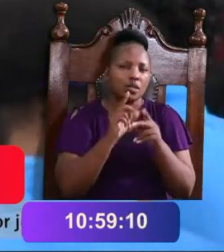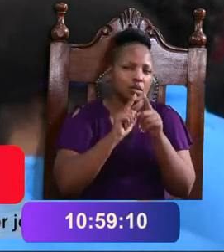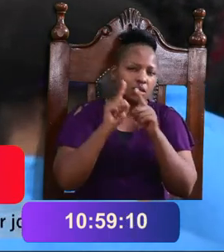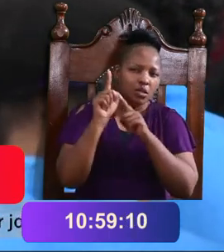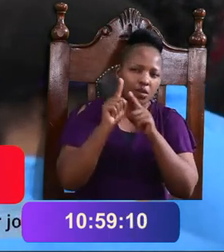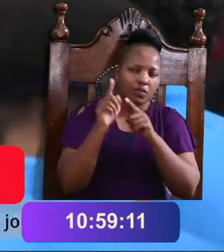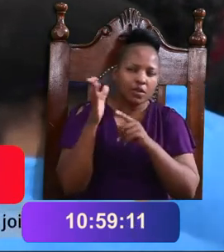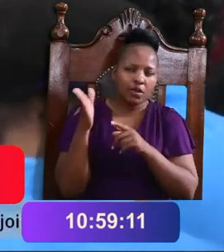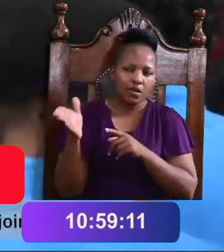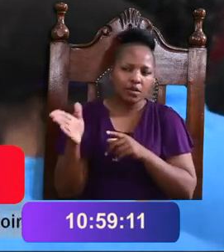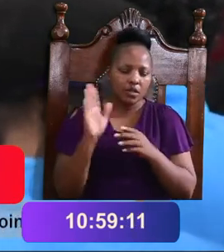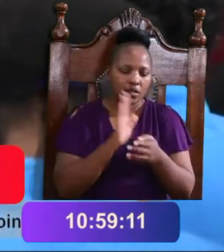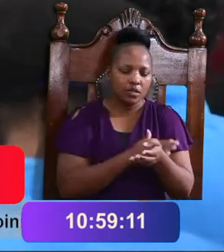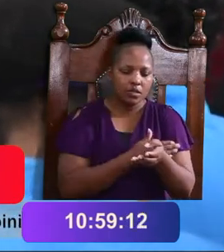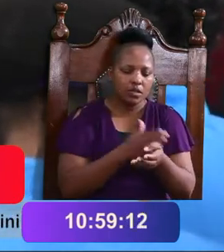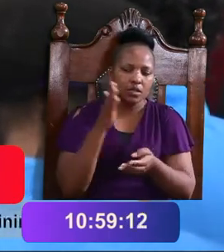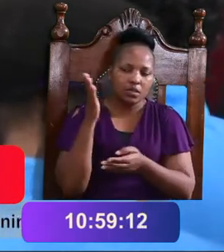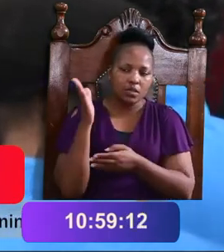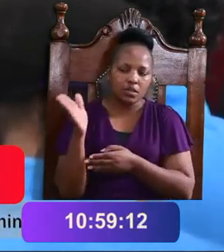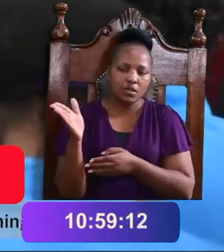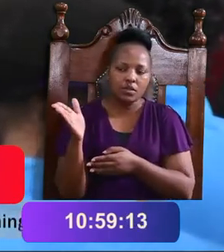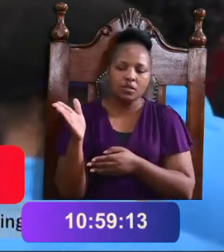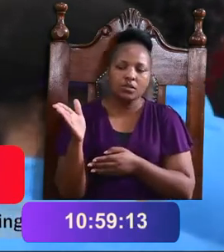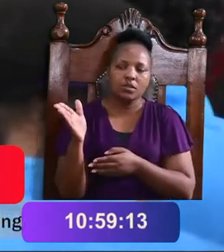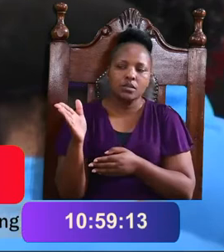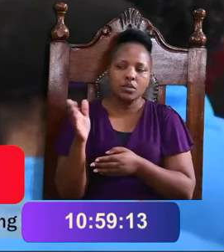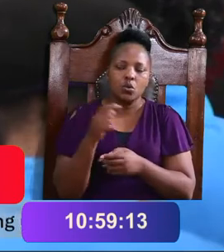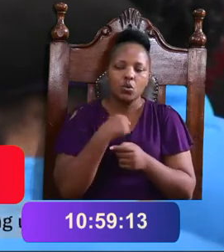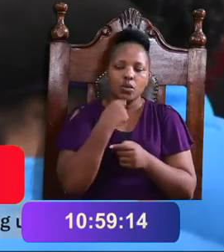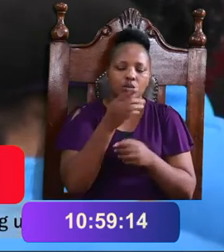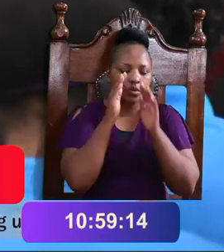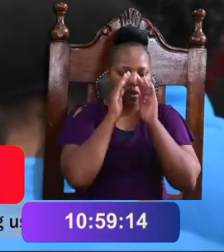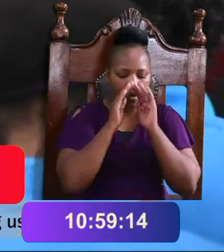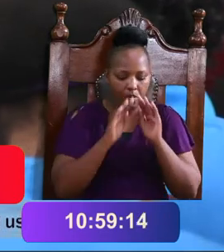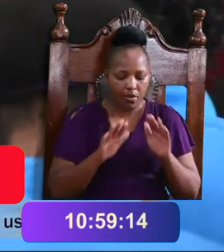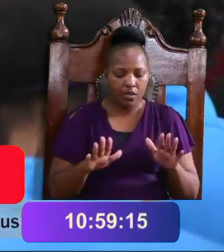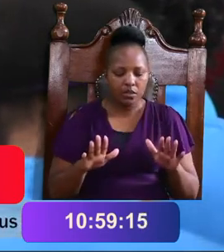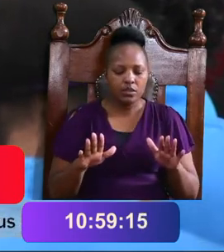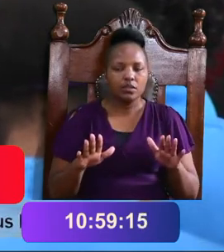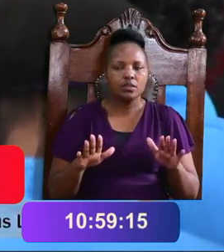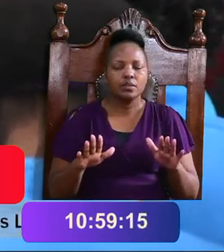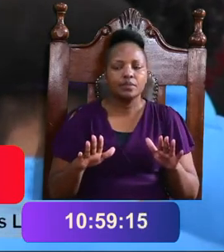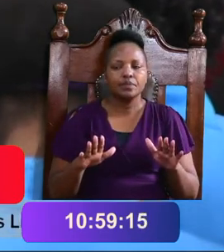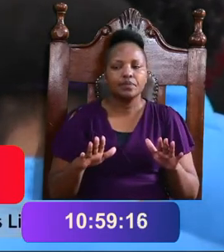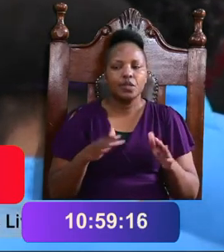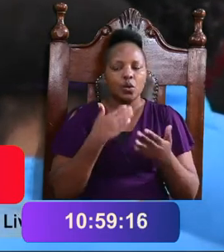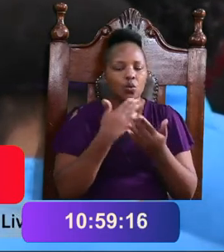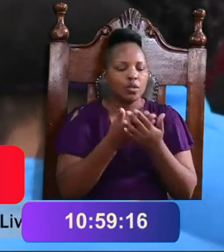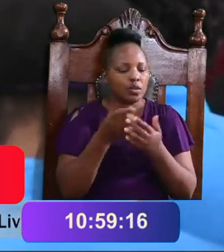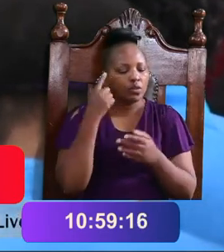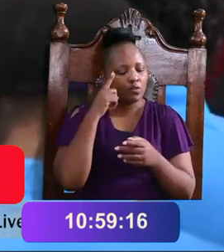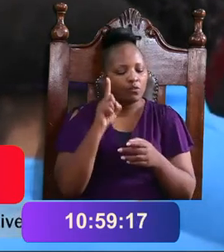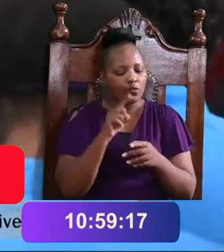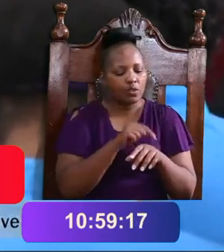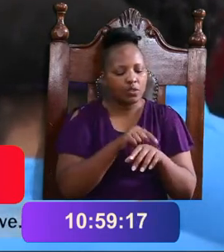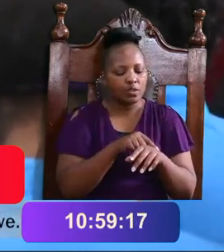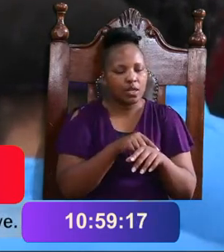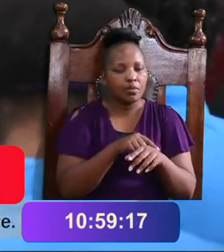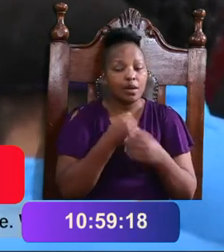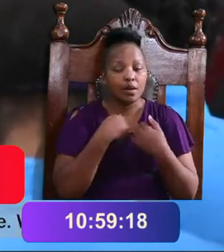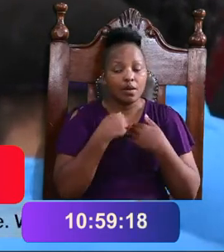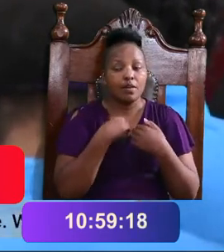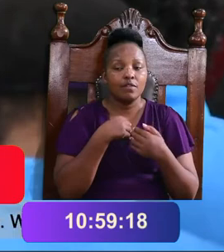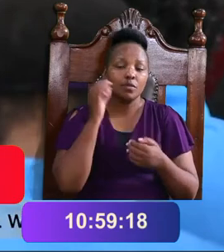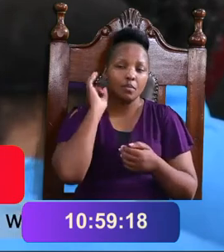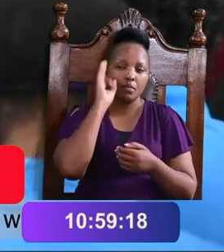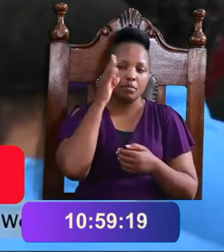hii na katika uimbaji huu, Bwana tuanena baraka zako. Tunakushukuru kwa nafasi watakazopewa za kuhubiri